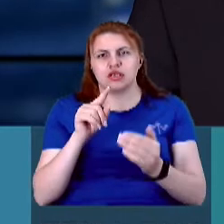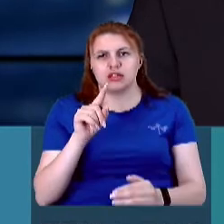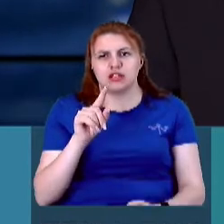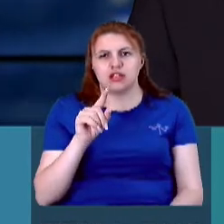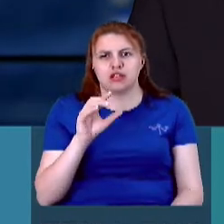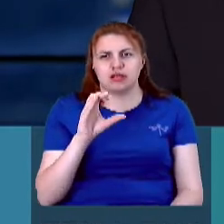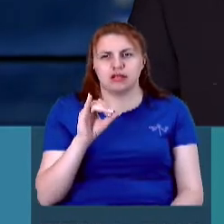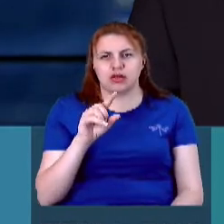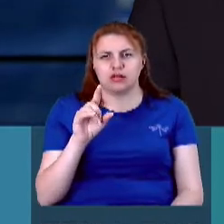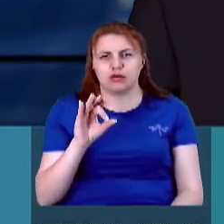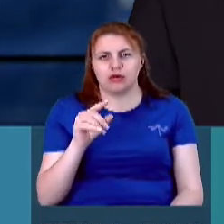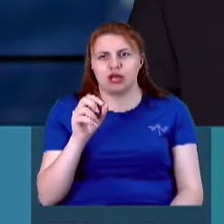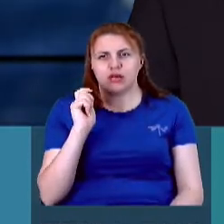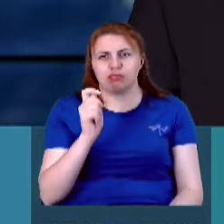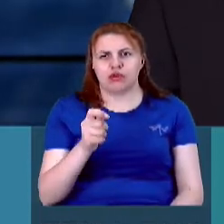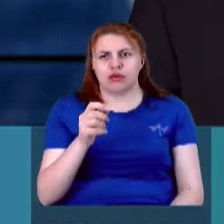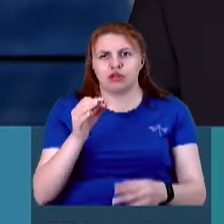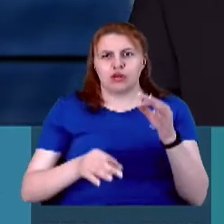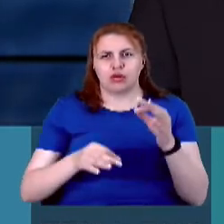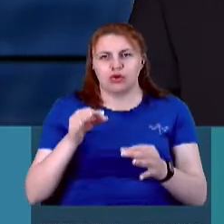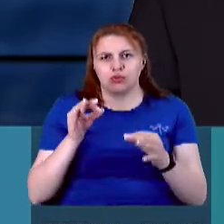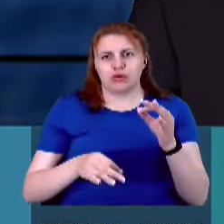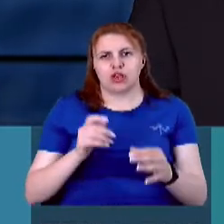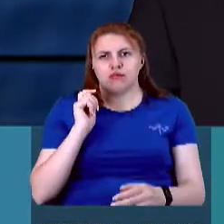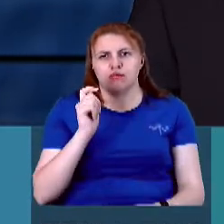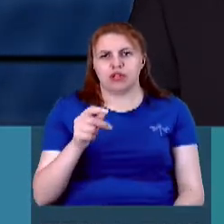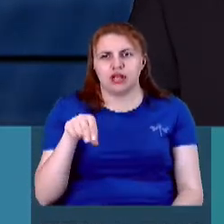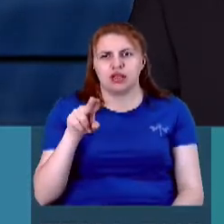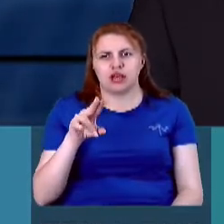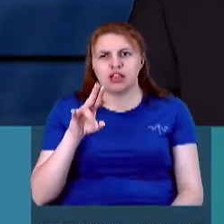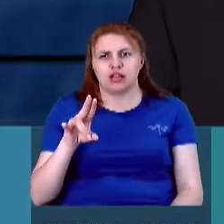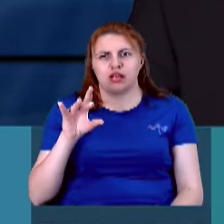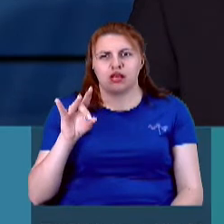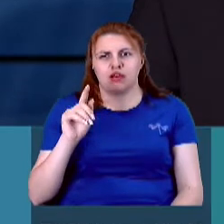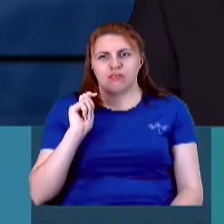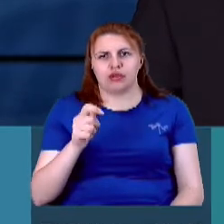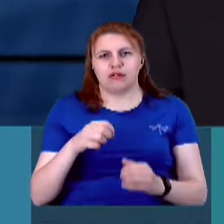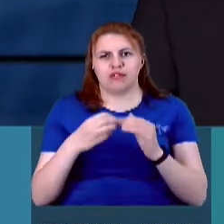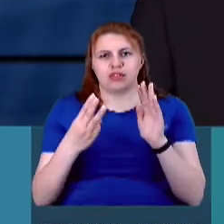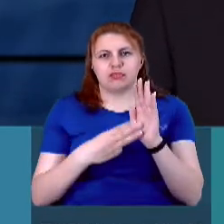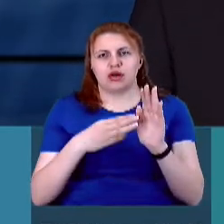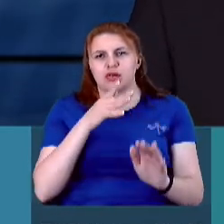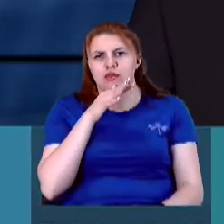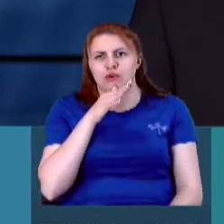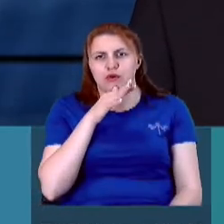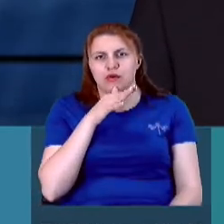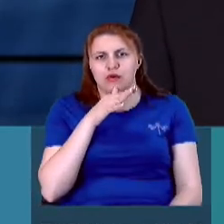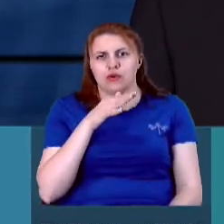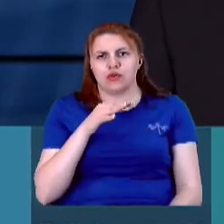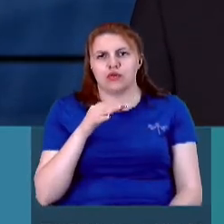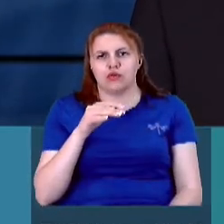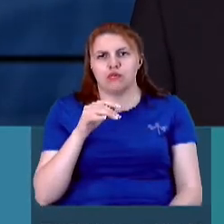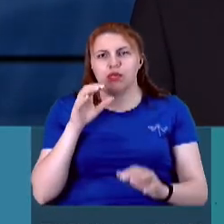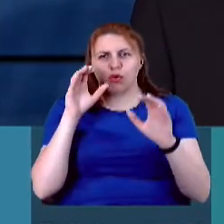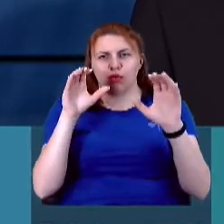років. Суддя з української ліцензії на території ДНР дала їй 18 років по карному кодексу України